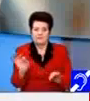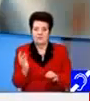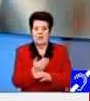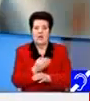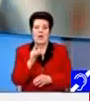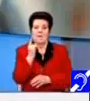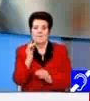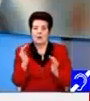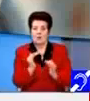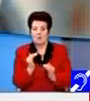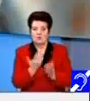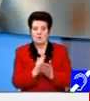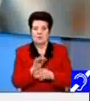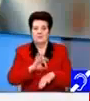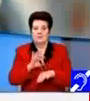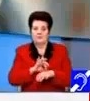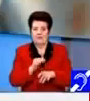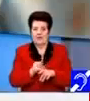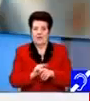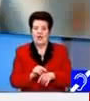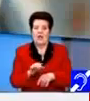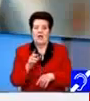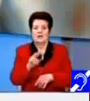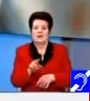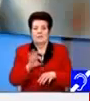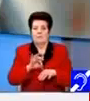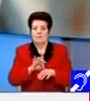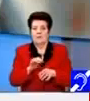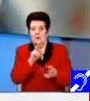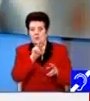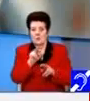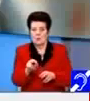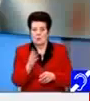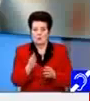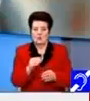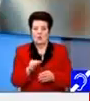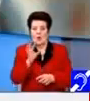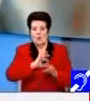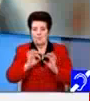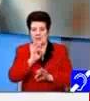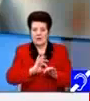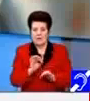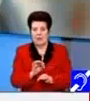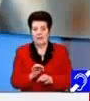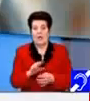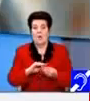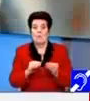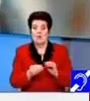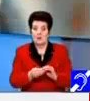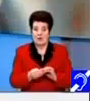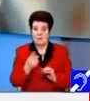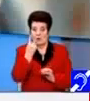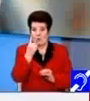suferă de o formă rară de atrofie musculară. Evoluția maladiei poate fi ținută sub control de un medicament injectabil. Problema e că o